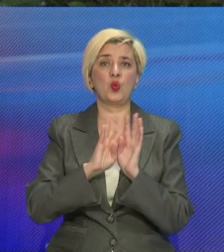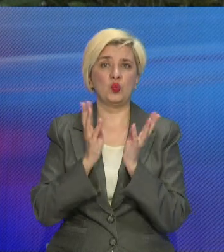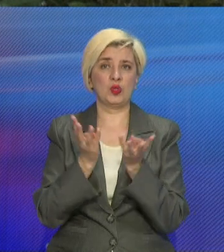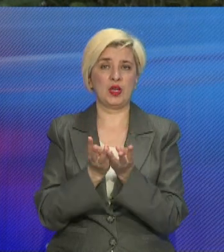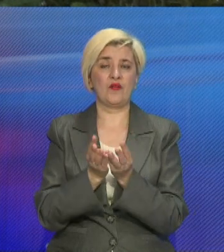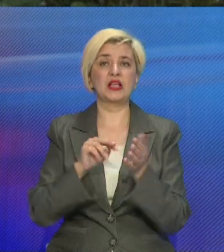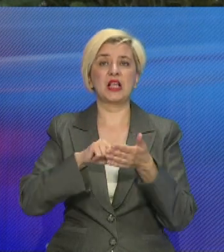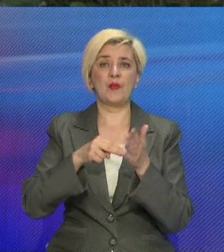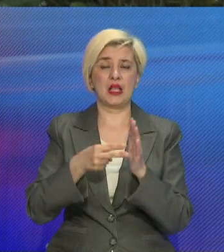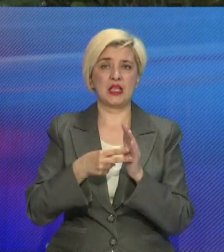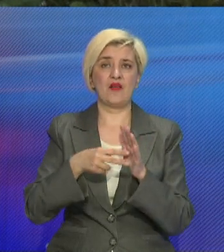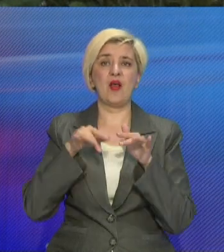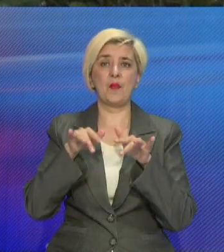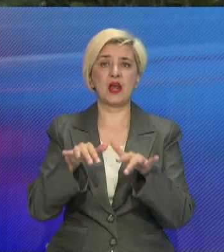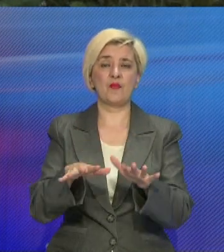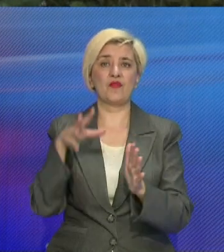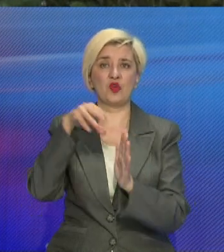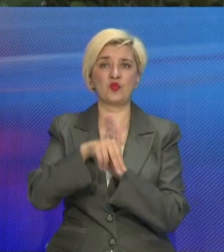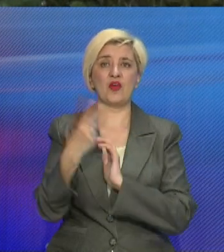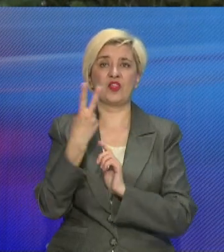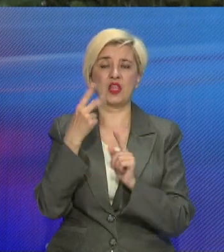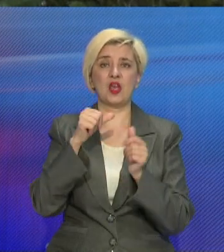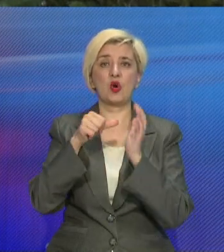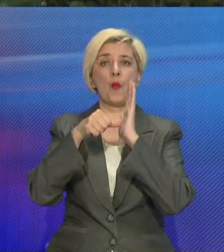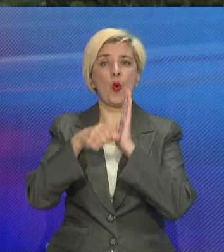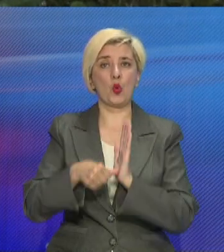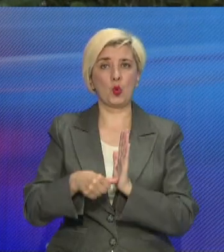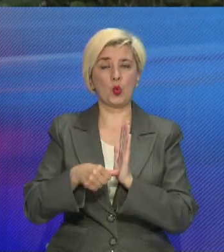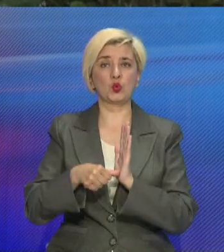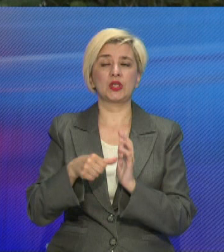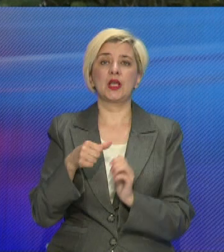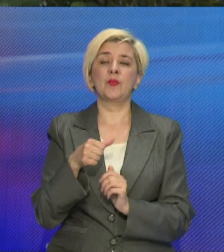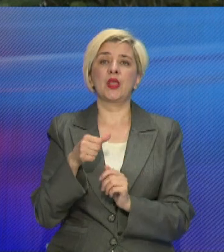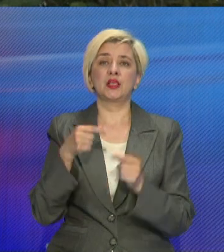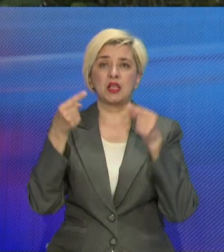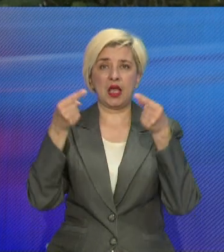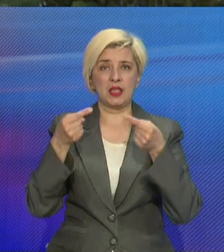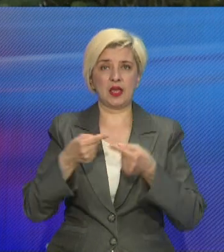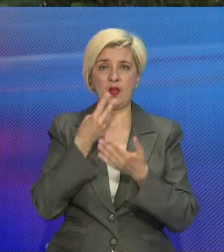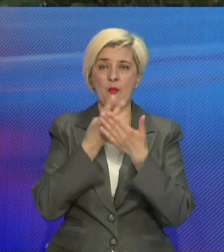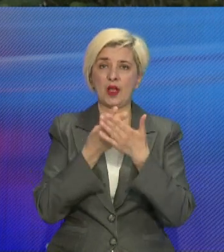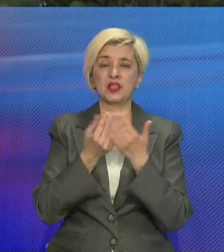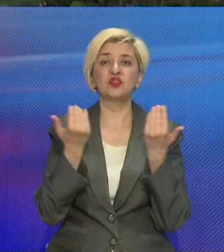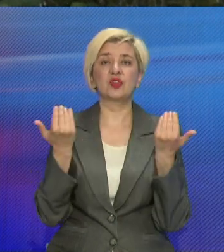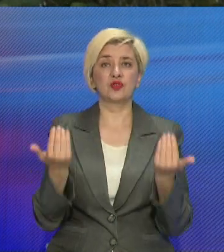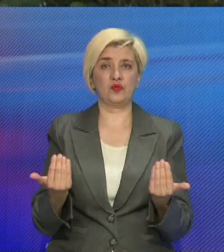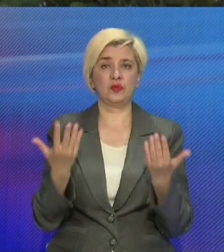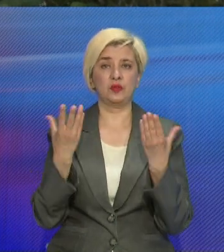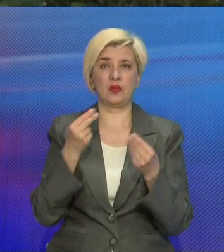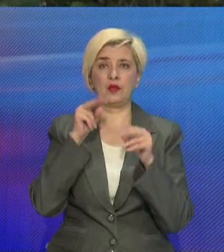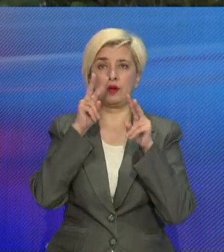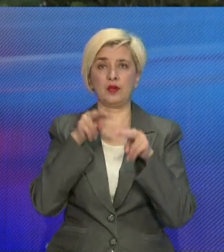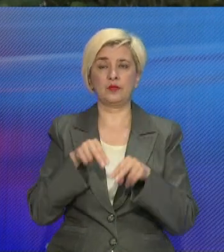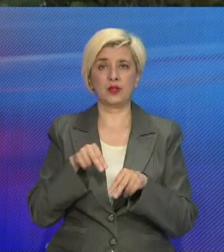Запланированы мероприятия, в том числе и на второе полугодие, с конкретными показателями. Сейчас, на сегодняшний день,